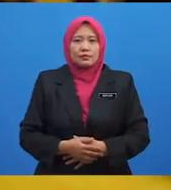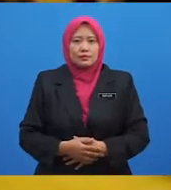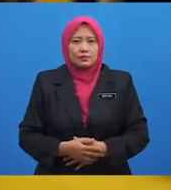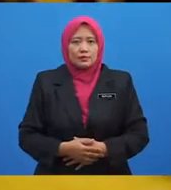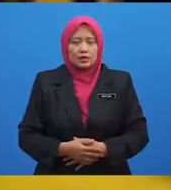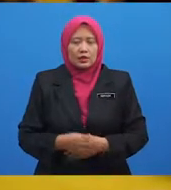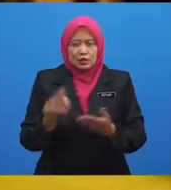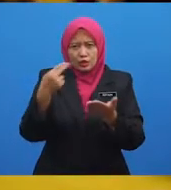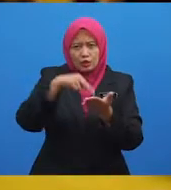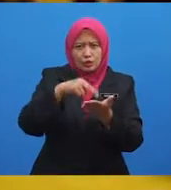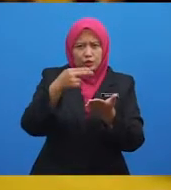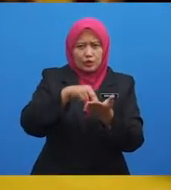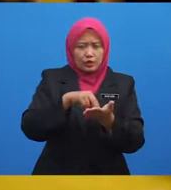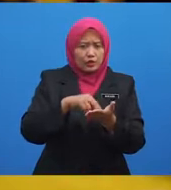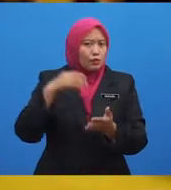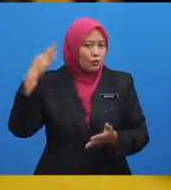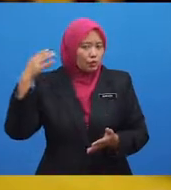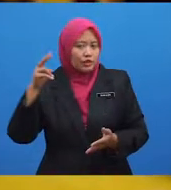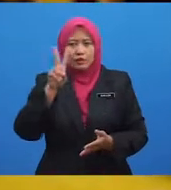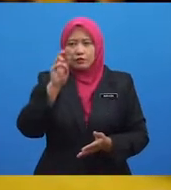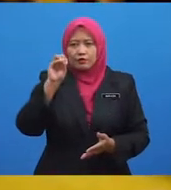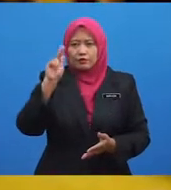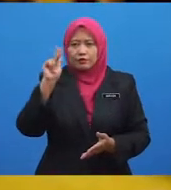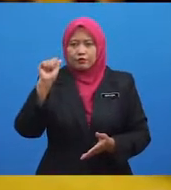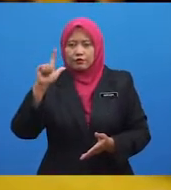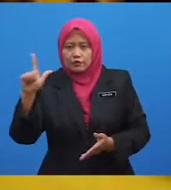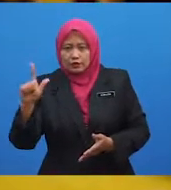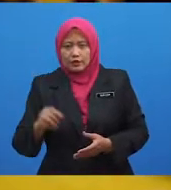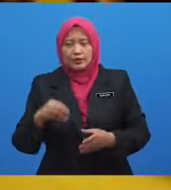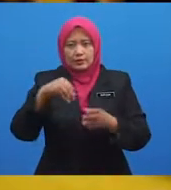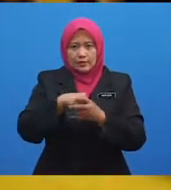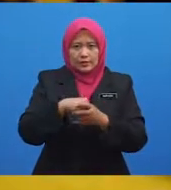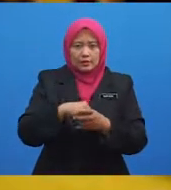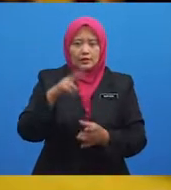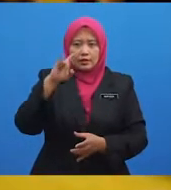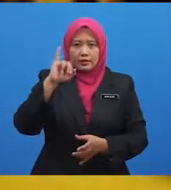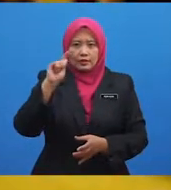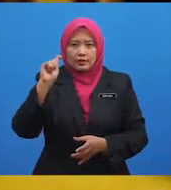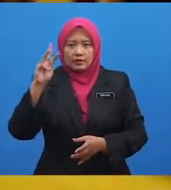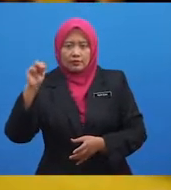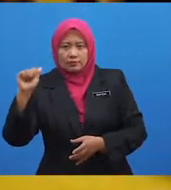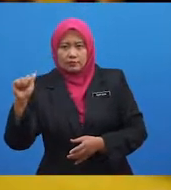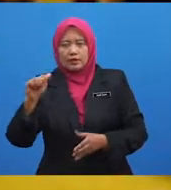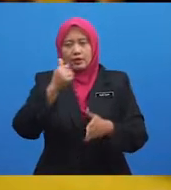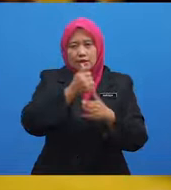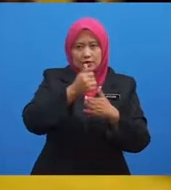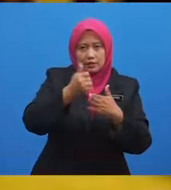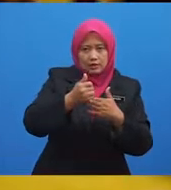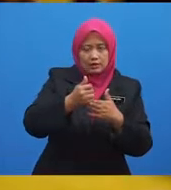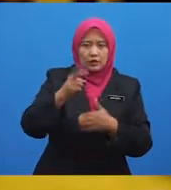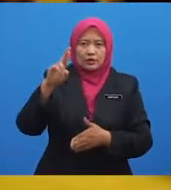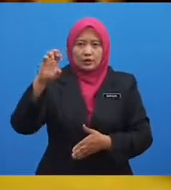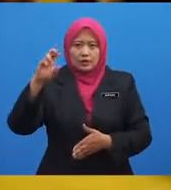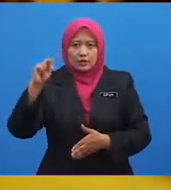Asonansi ialah pengulangan bunyi vokal bagi membentuk ritma atau rentak dalam sesuatu frasa atau